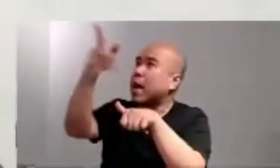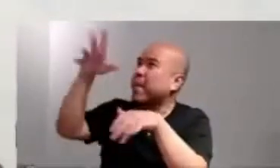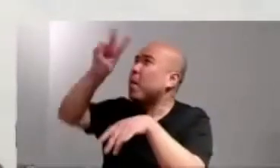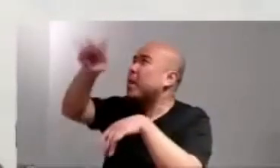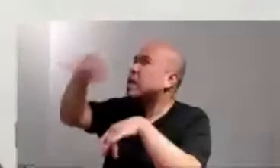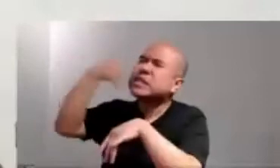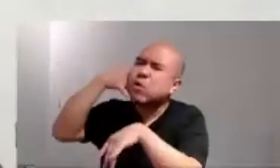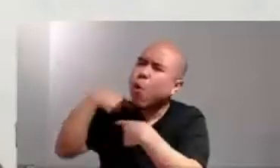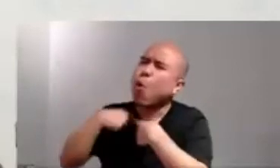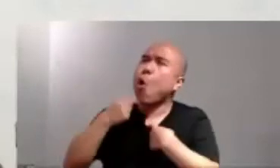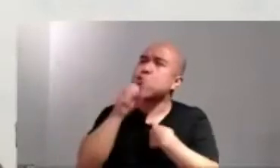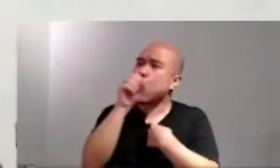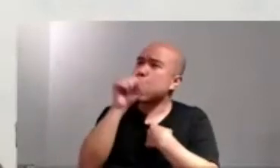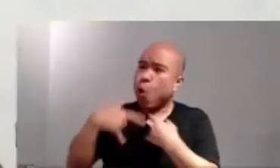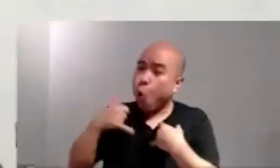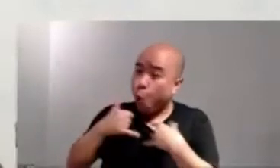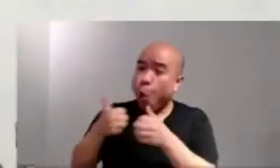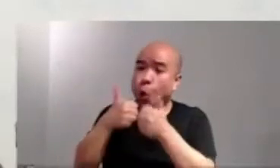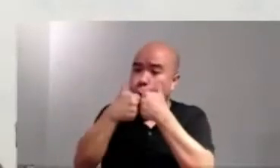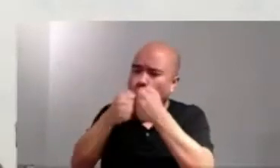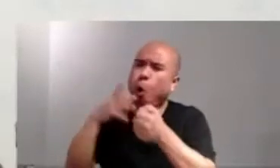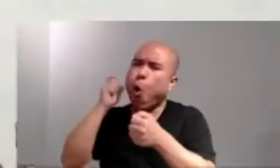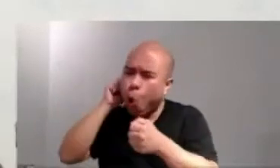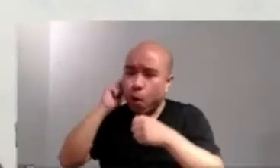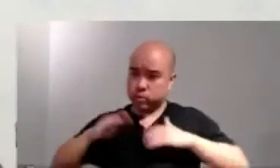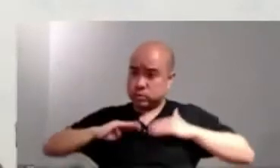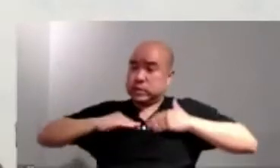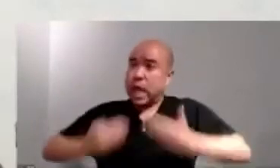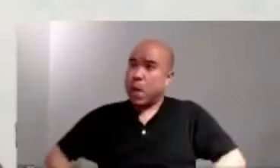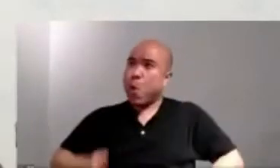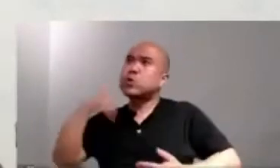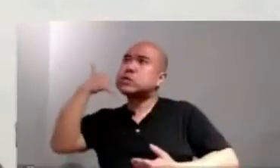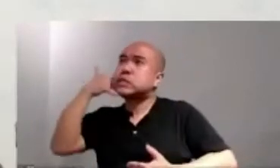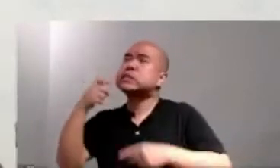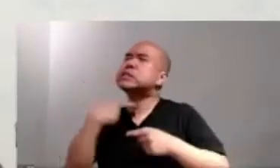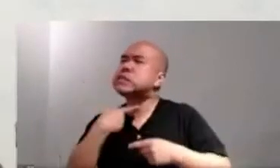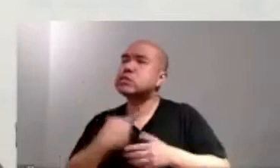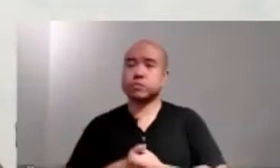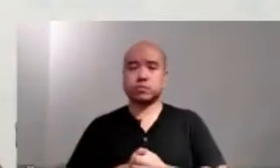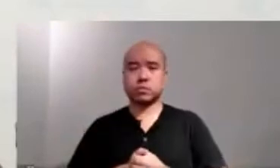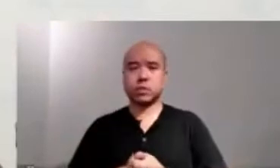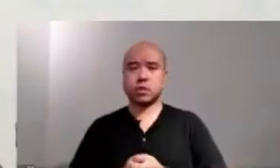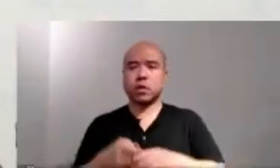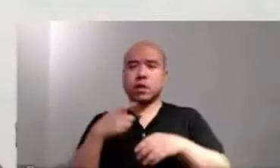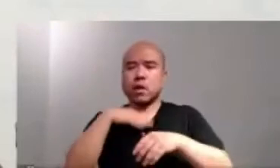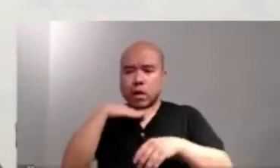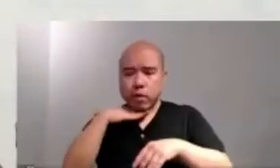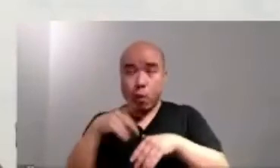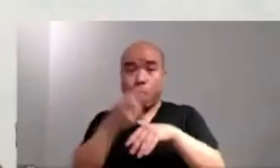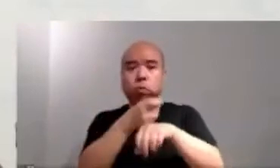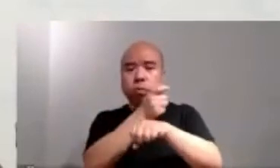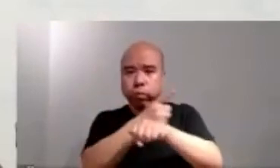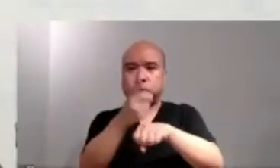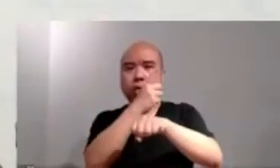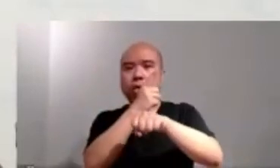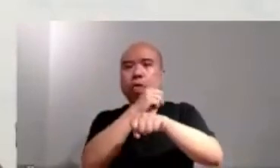好想打俾我戴住套嘅老婆，我好需要打電話俾佢報個平安。咁跟住咧，連續幾小時我就一路喺度追住呢一個新聞。